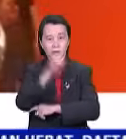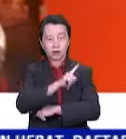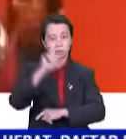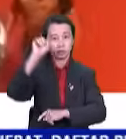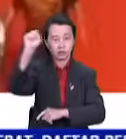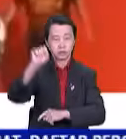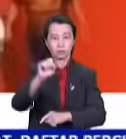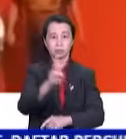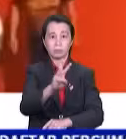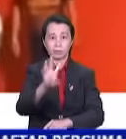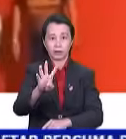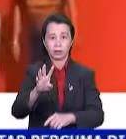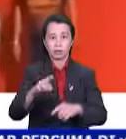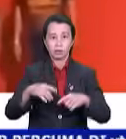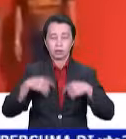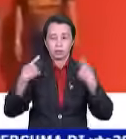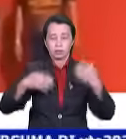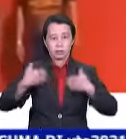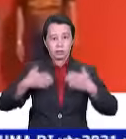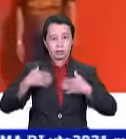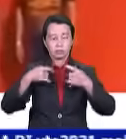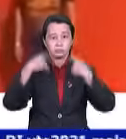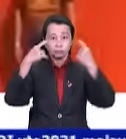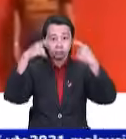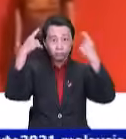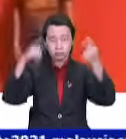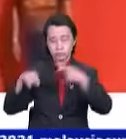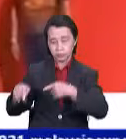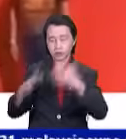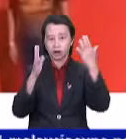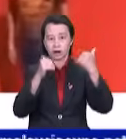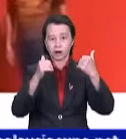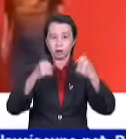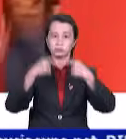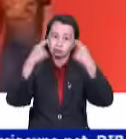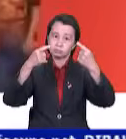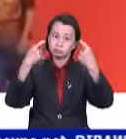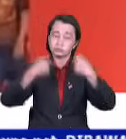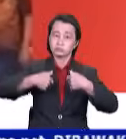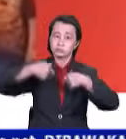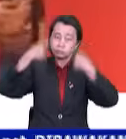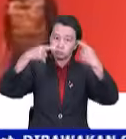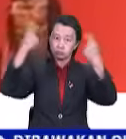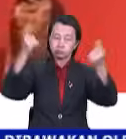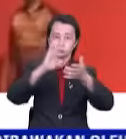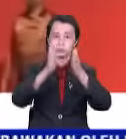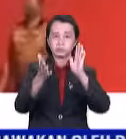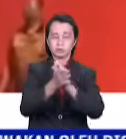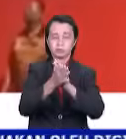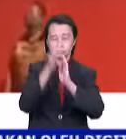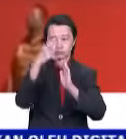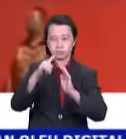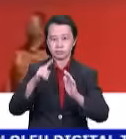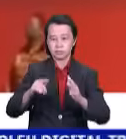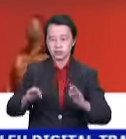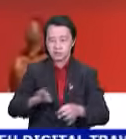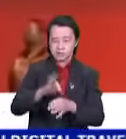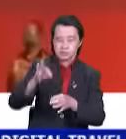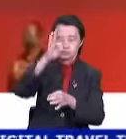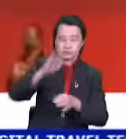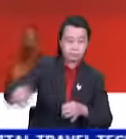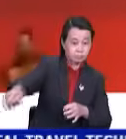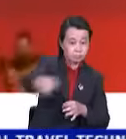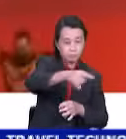selain gembira dengan pencapaiannya itu Boni turut berharap kemenangan tersebut dapat dijadikan pembakar semangat buat